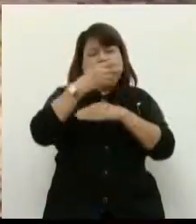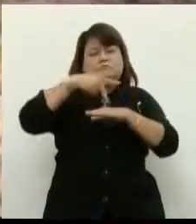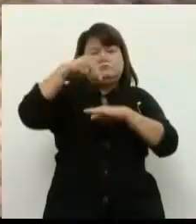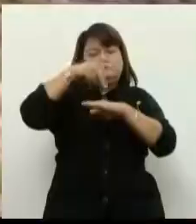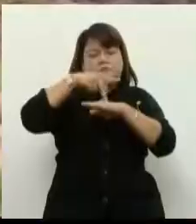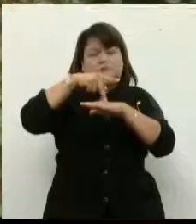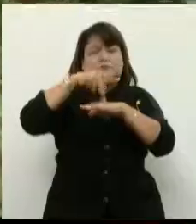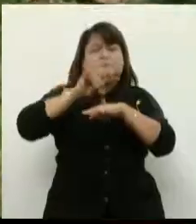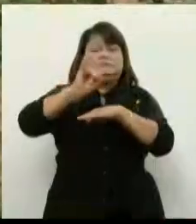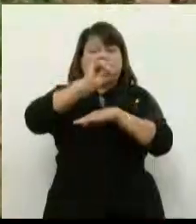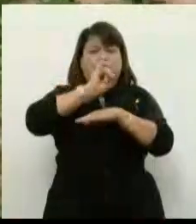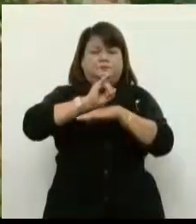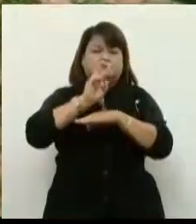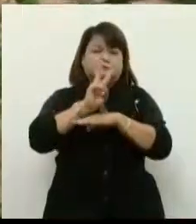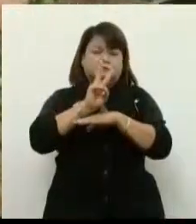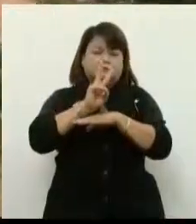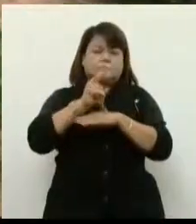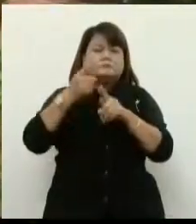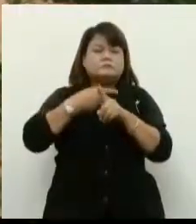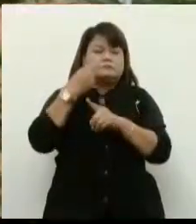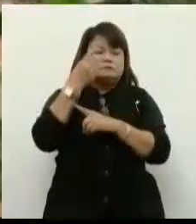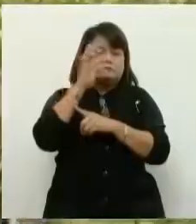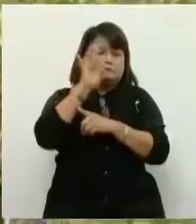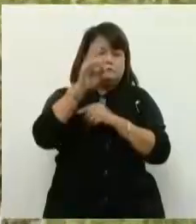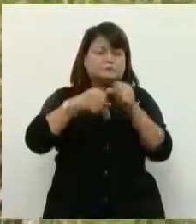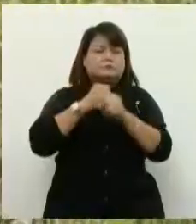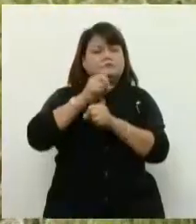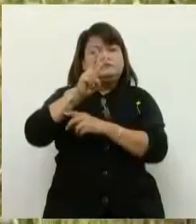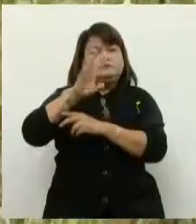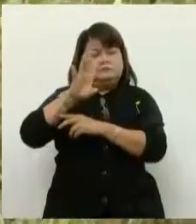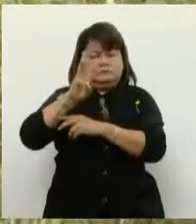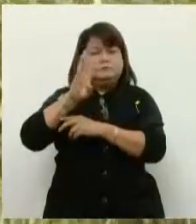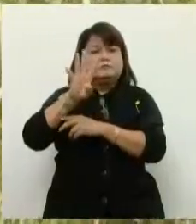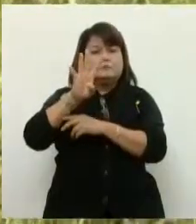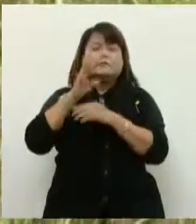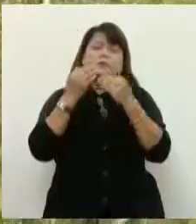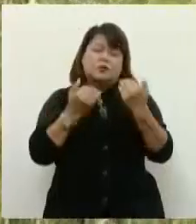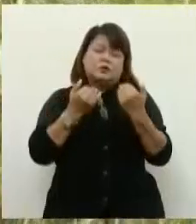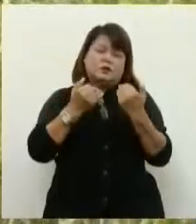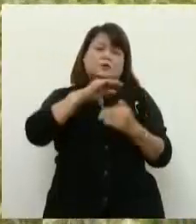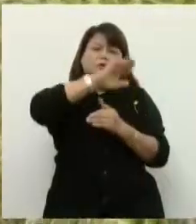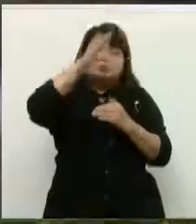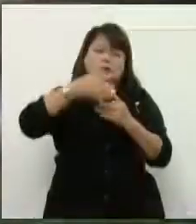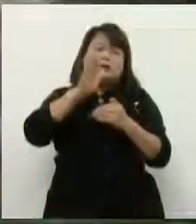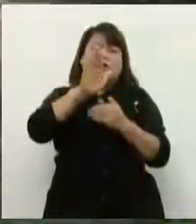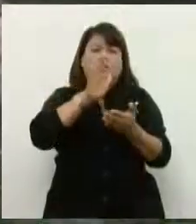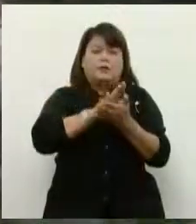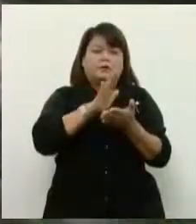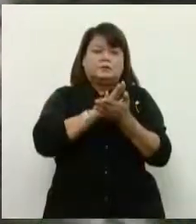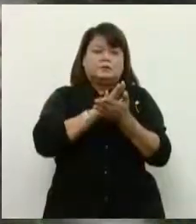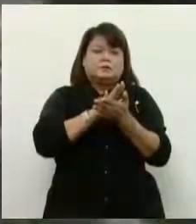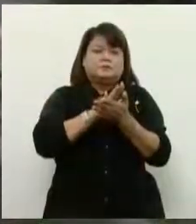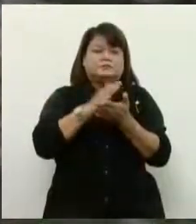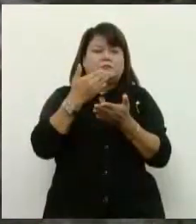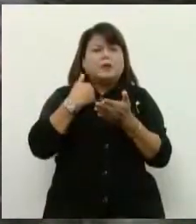ที่2ไร่ตั้งแต่เดือนสิงหาคม2564ซึ่งปัจจุบันโคกหนองนาโรงเรียนบางขันวิทย